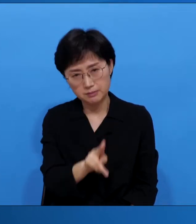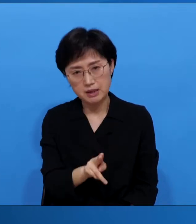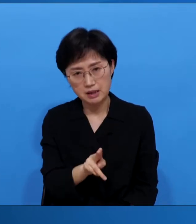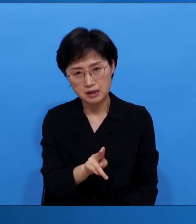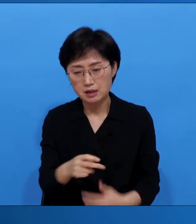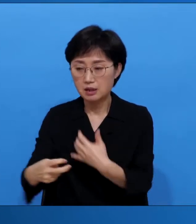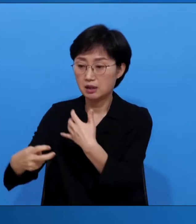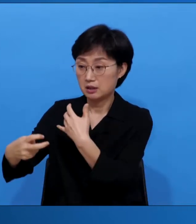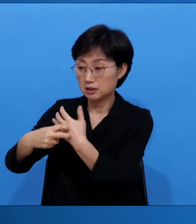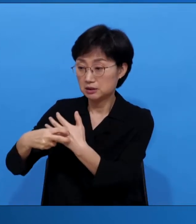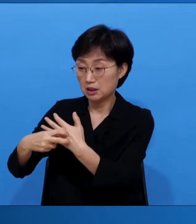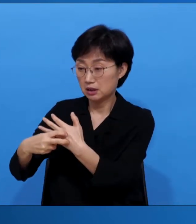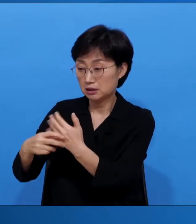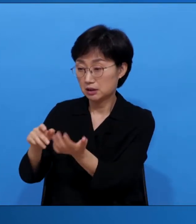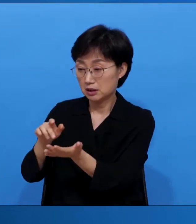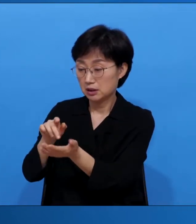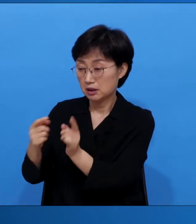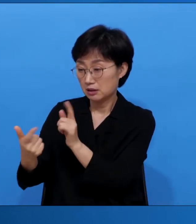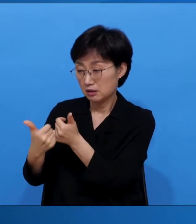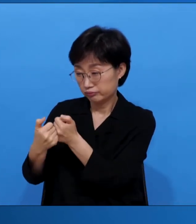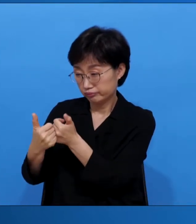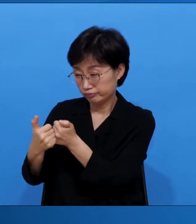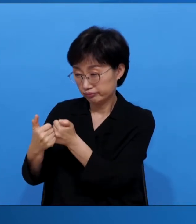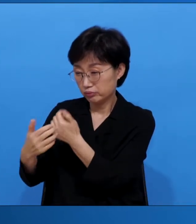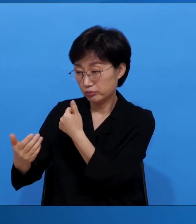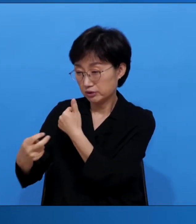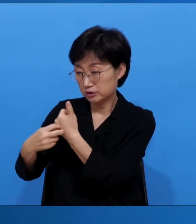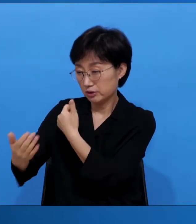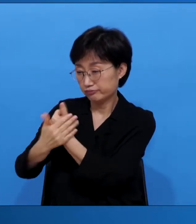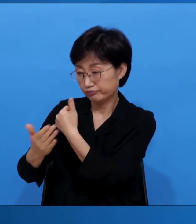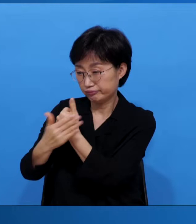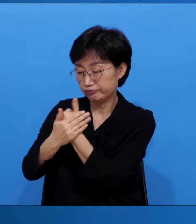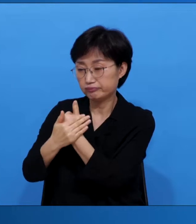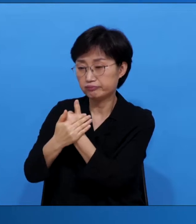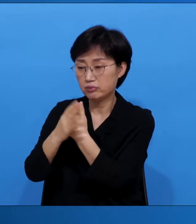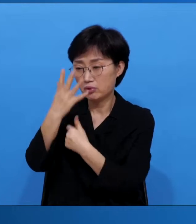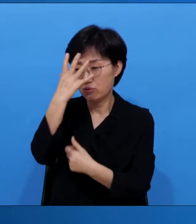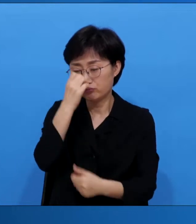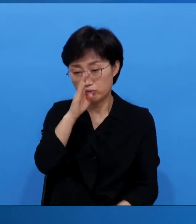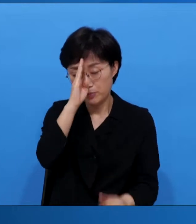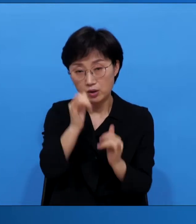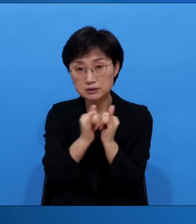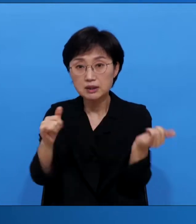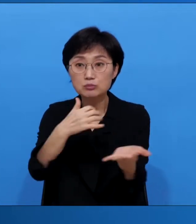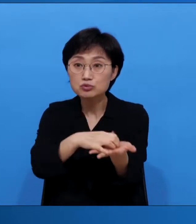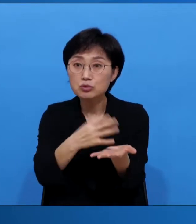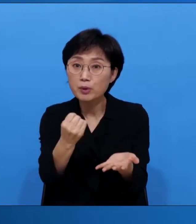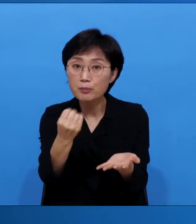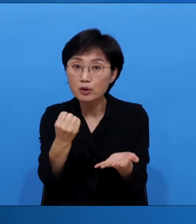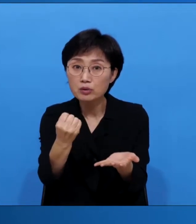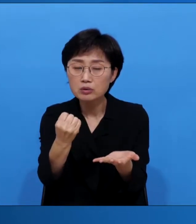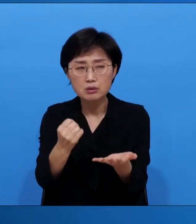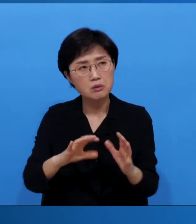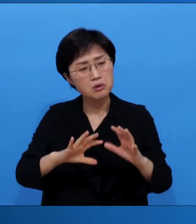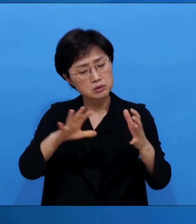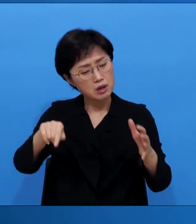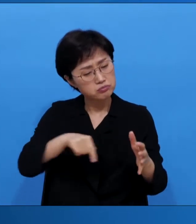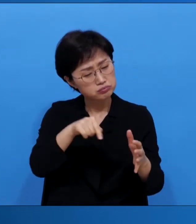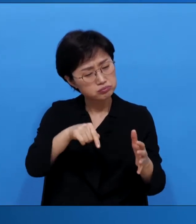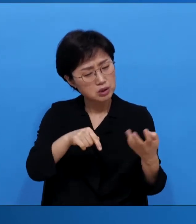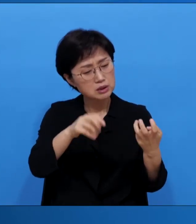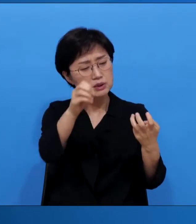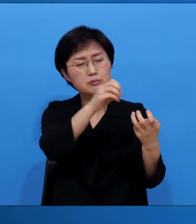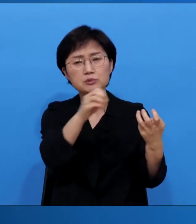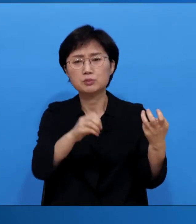30%가량 된다고 합니다. They say that about 30% of Korea's population receive help from physicians for their depression or mental